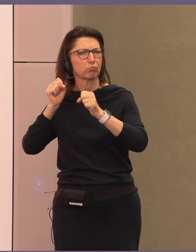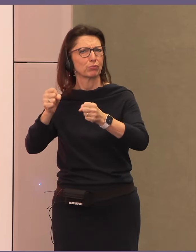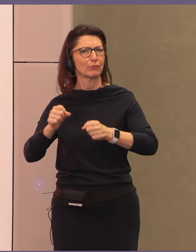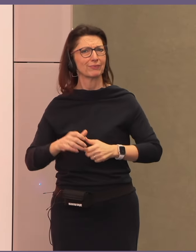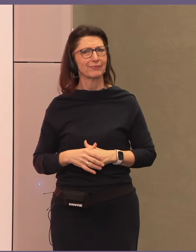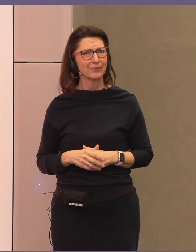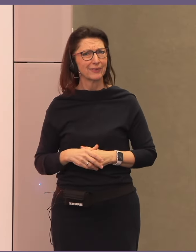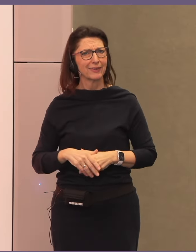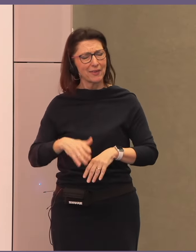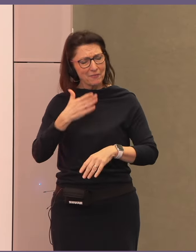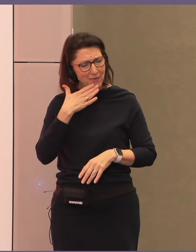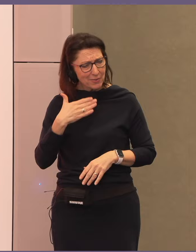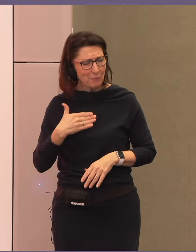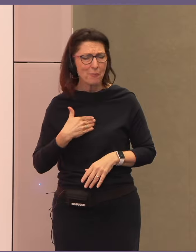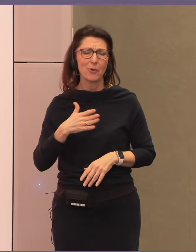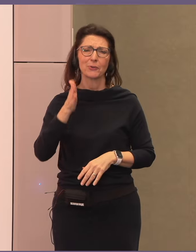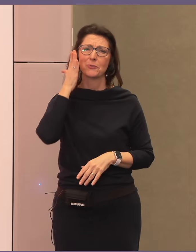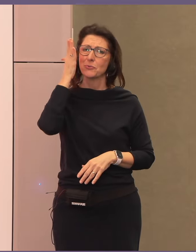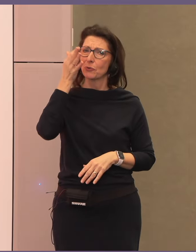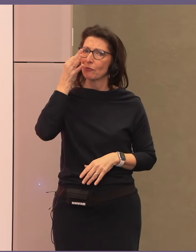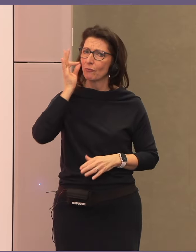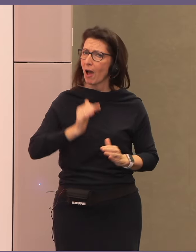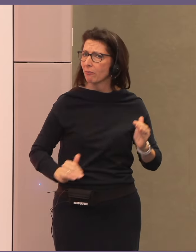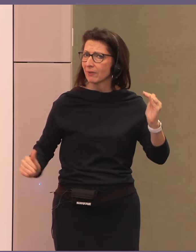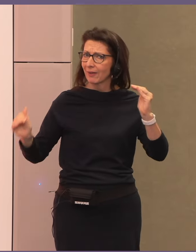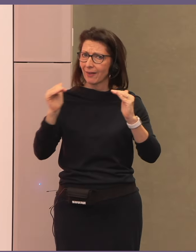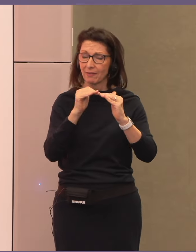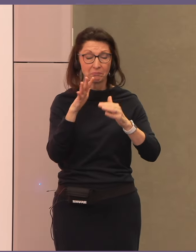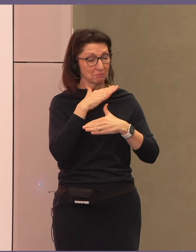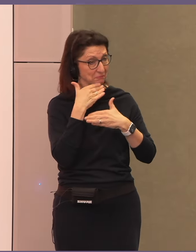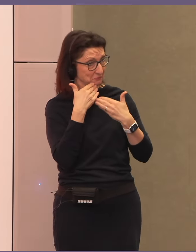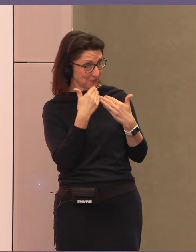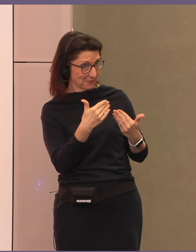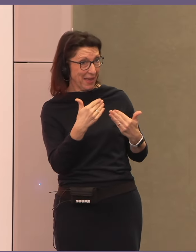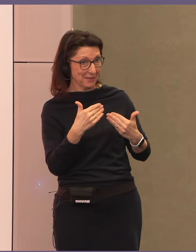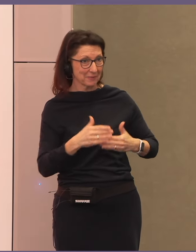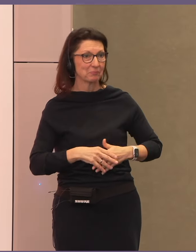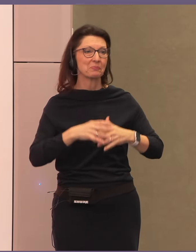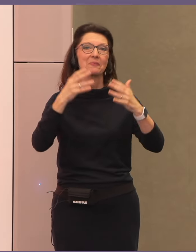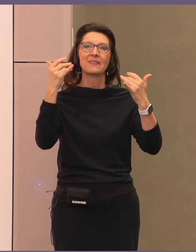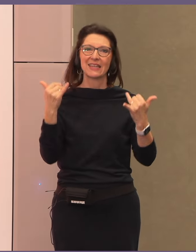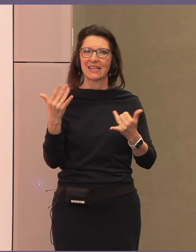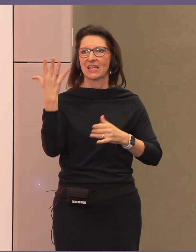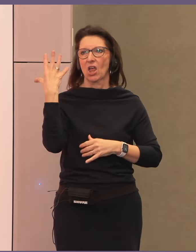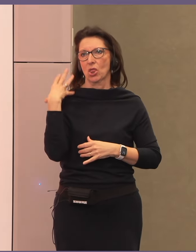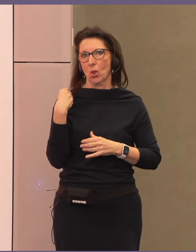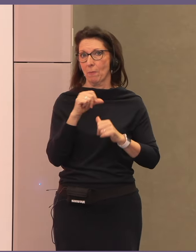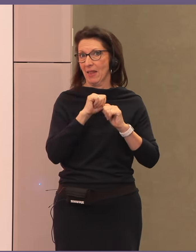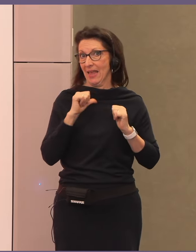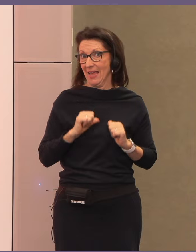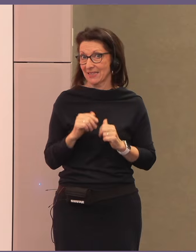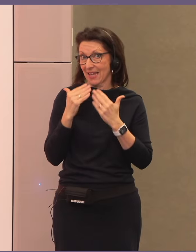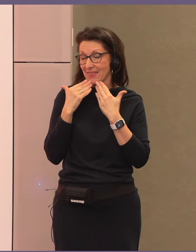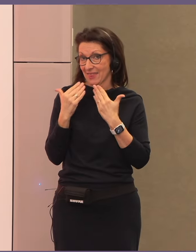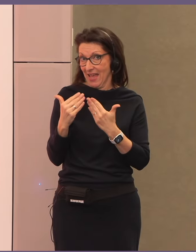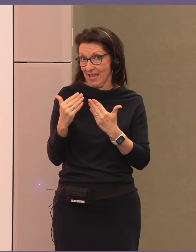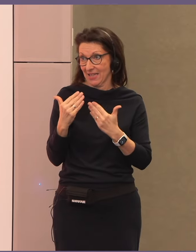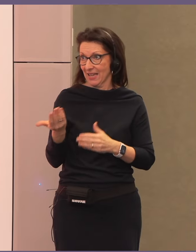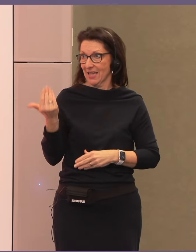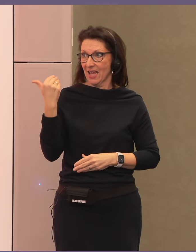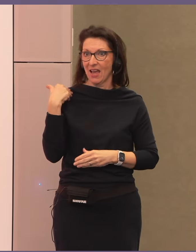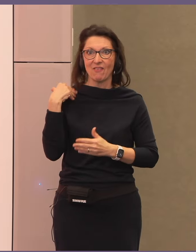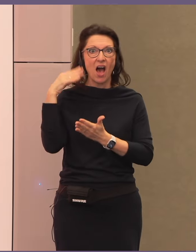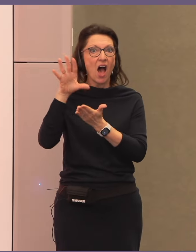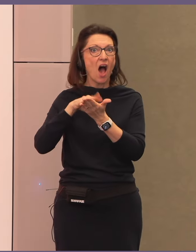feministische Gesellschaft geht. Danke vielmals. An dieser Stelle noch einmal auch ein herzliches Dankeschön. Ich habe eben Bilder